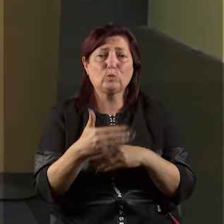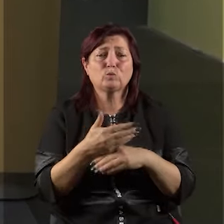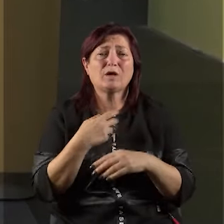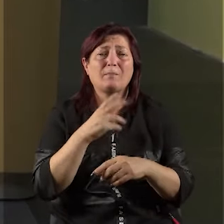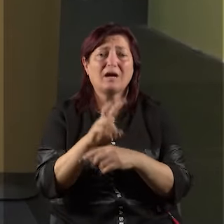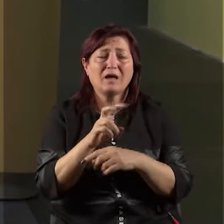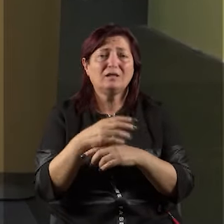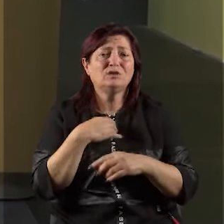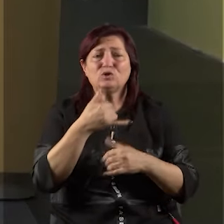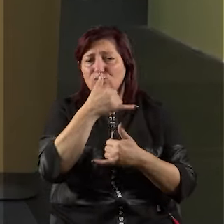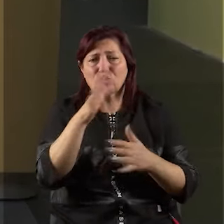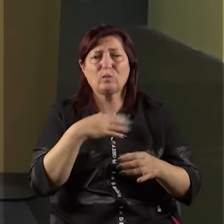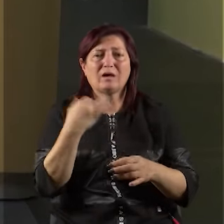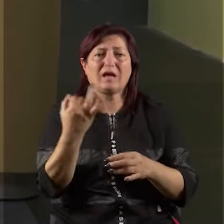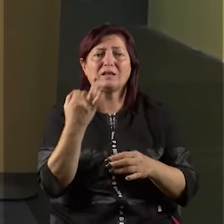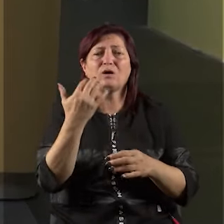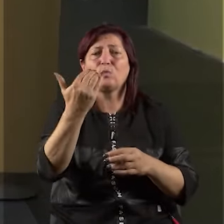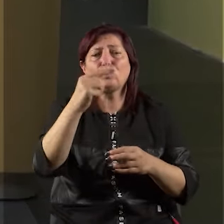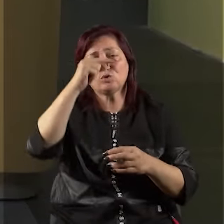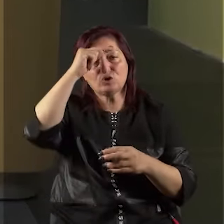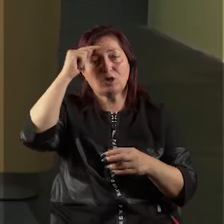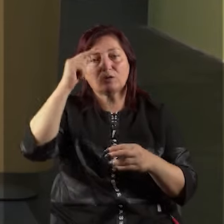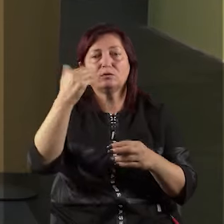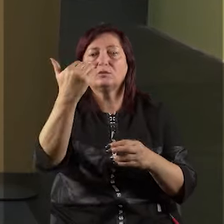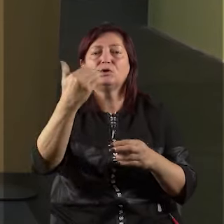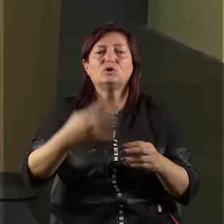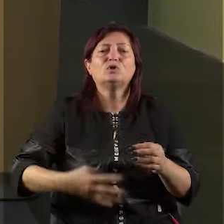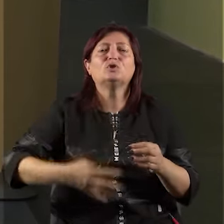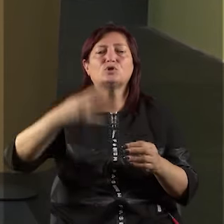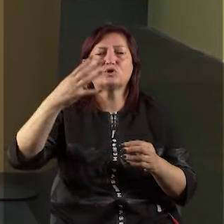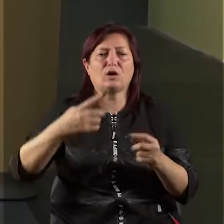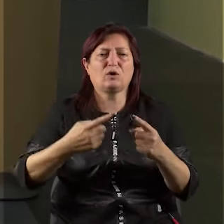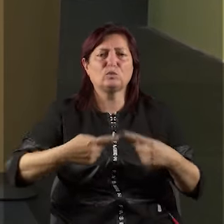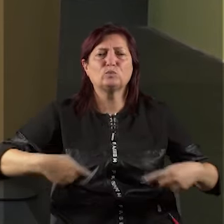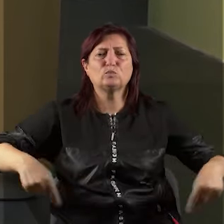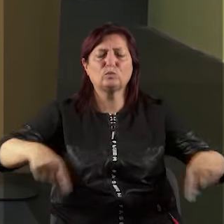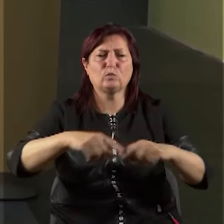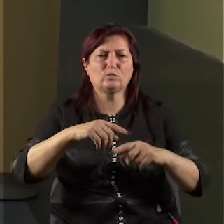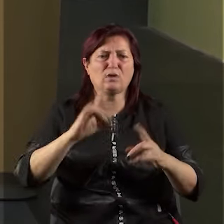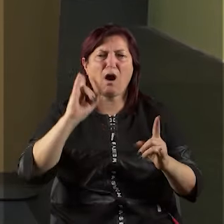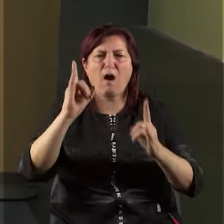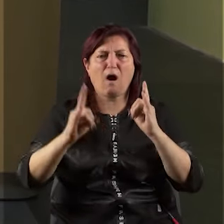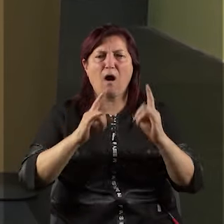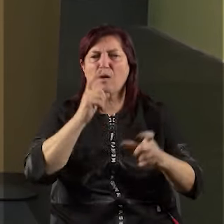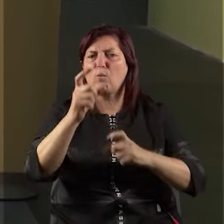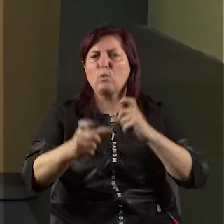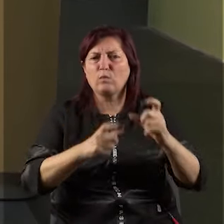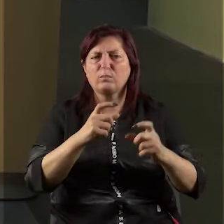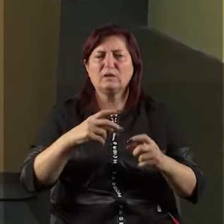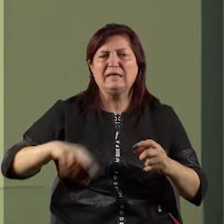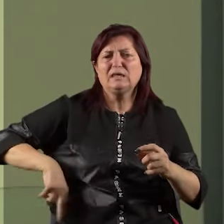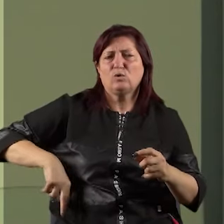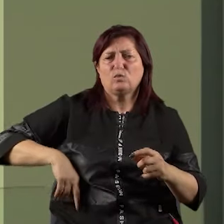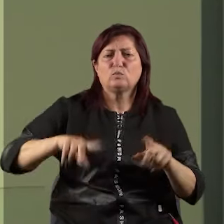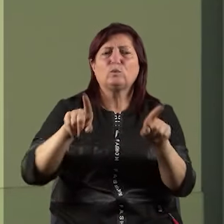մեր միության եւ ճակատագիրը եւ այդ շենքի որի շուրջ հա այդպես աղմուկ բարձրացավ ոչ միայն կրոնոմիության, այլև